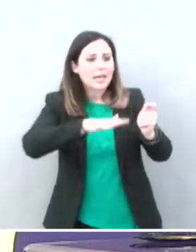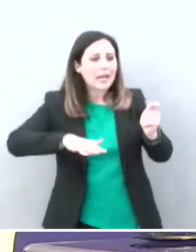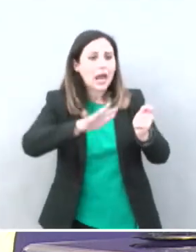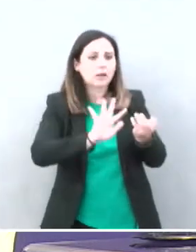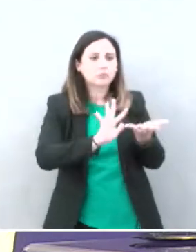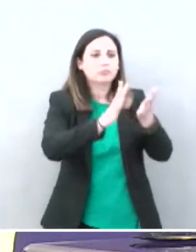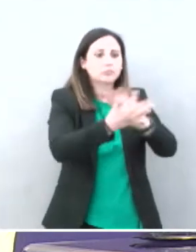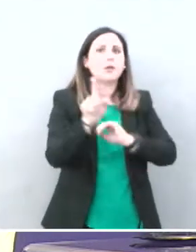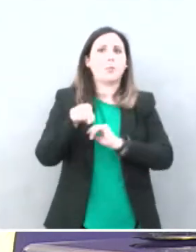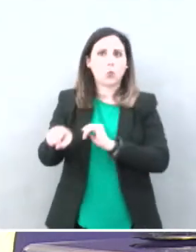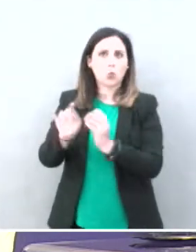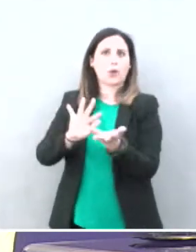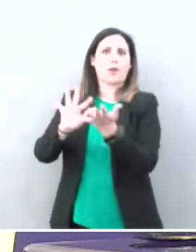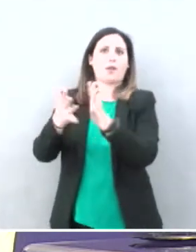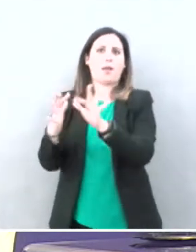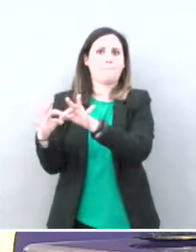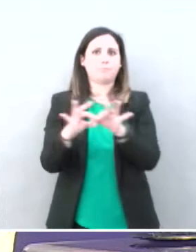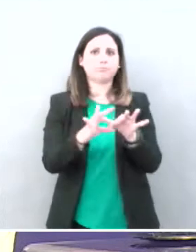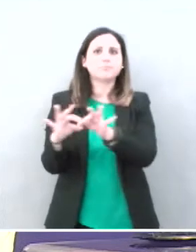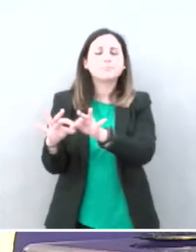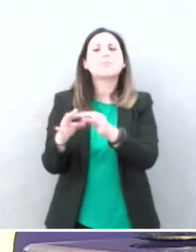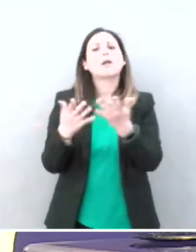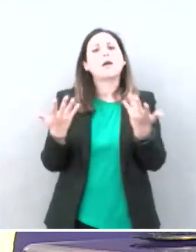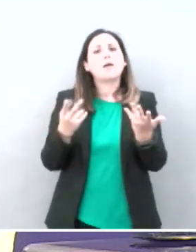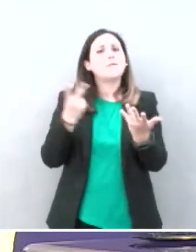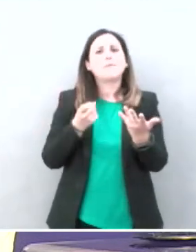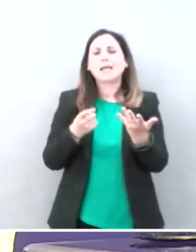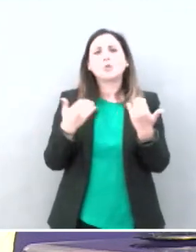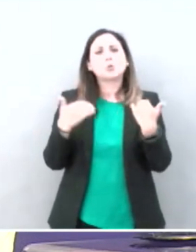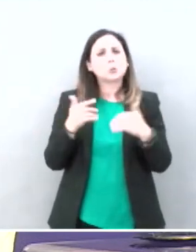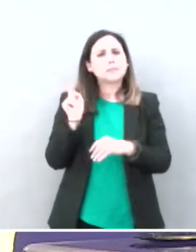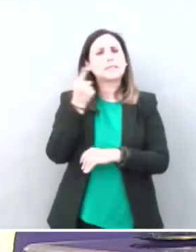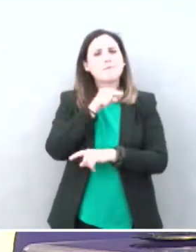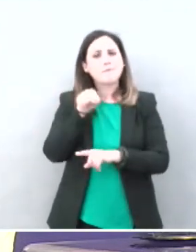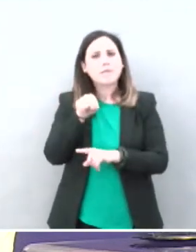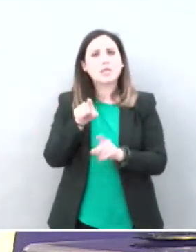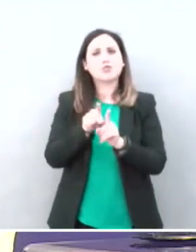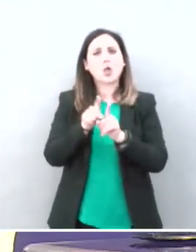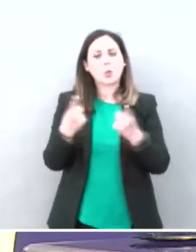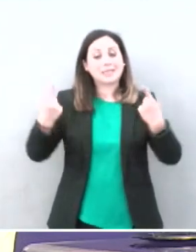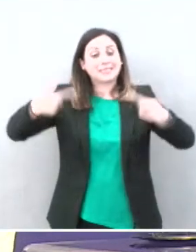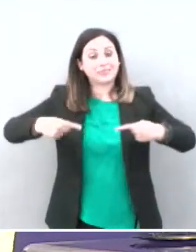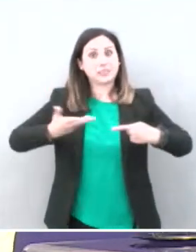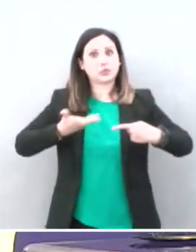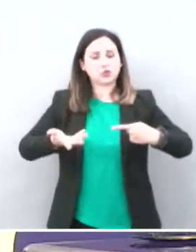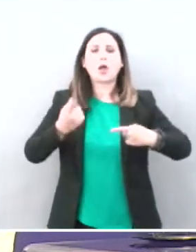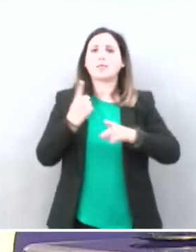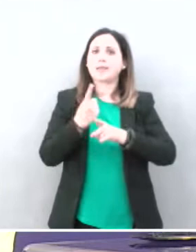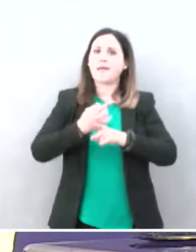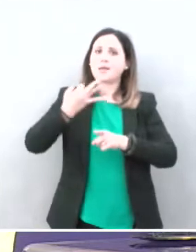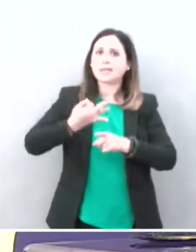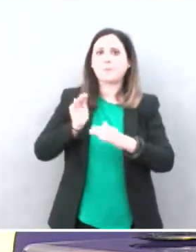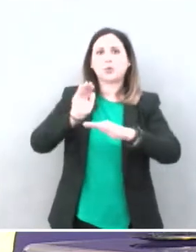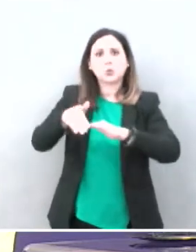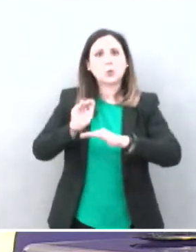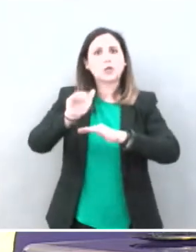dei mercati globali. Però è sempre più difficile stare al passo delle sfide che vengono portate. Quindi nel momento in cui fa il brevetto, in